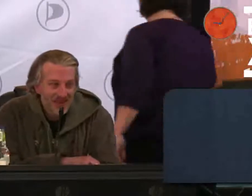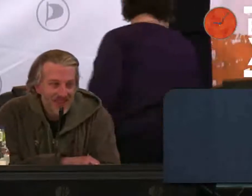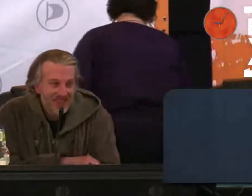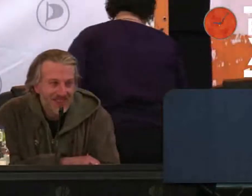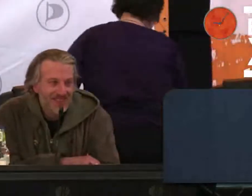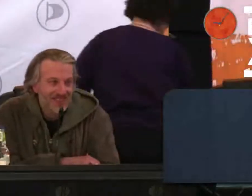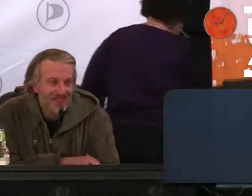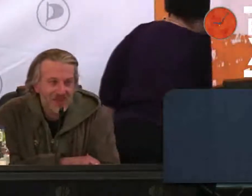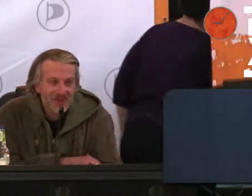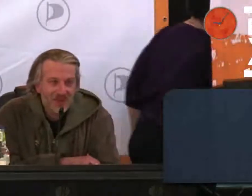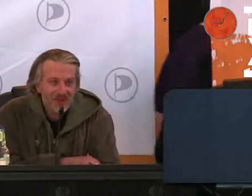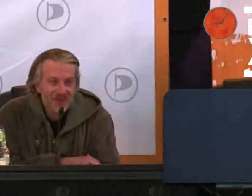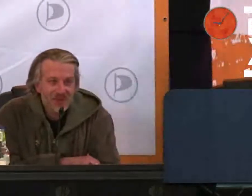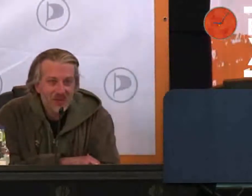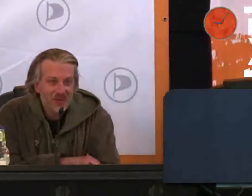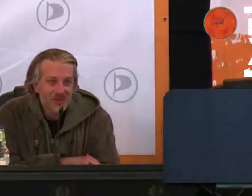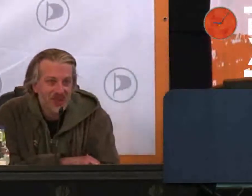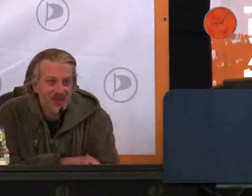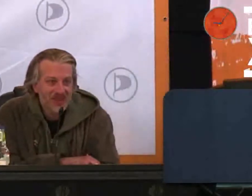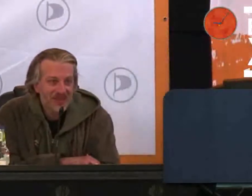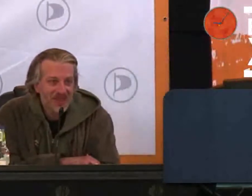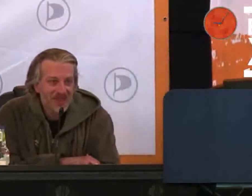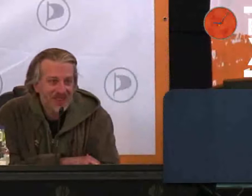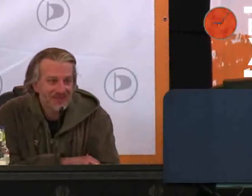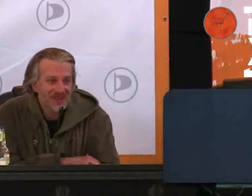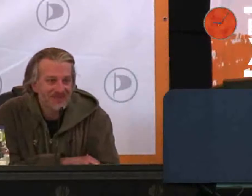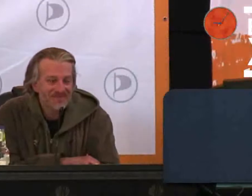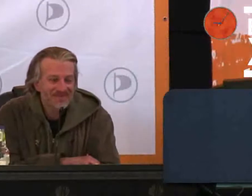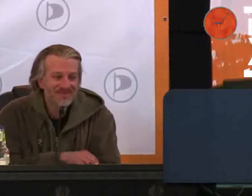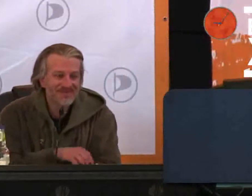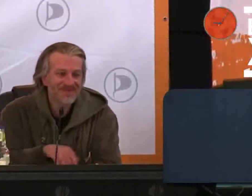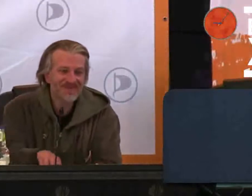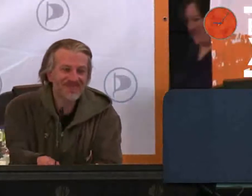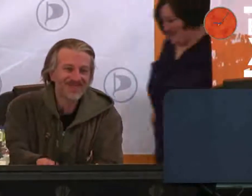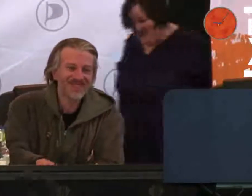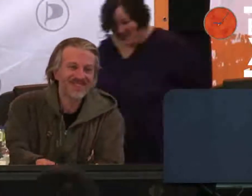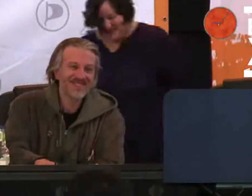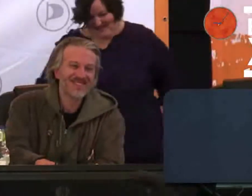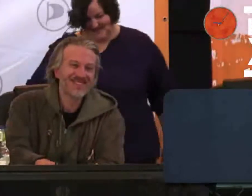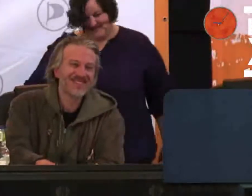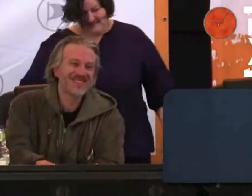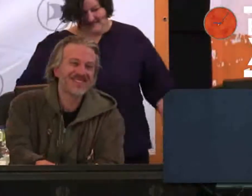ich gehe davon aus dass du ihr genauso ausgeruht und gut gelaunt sind wie ich das bin